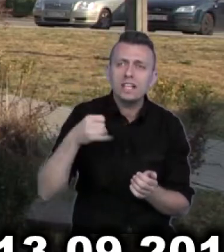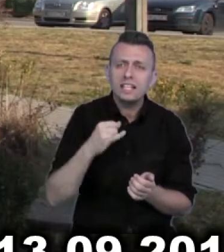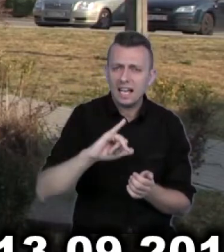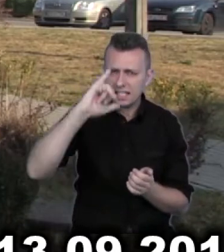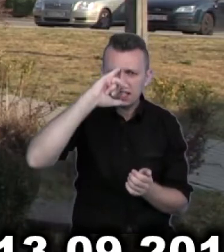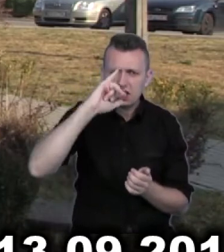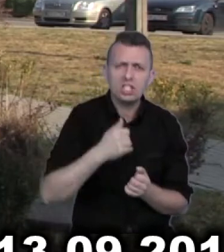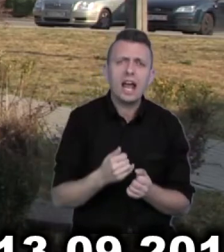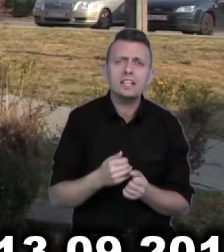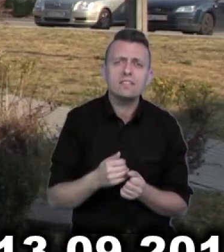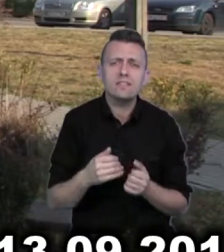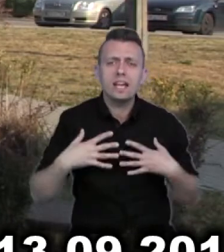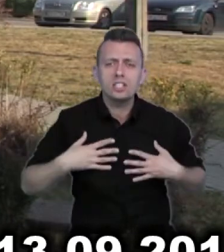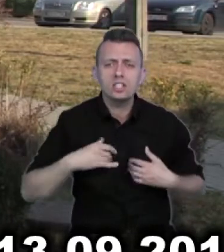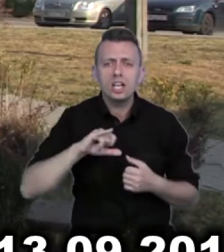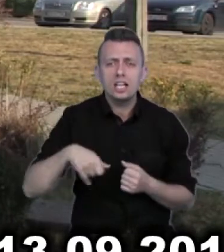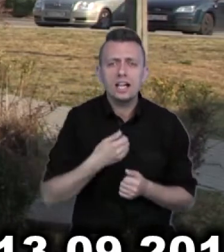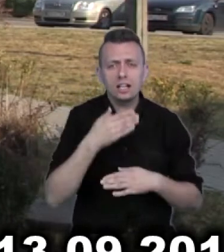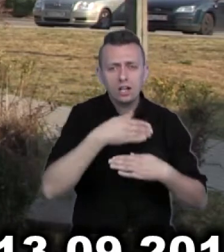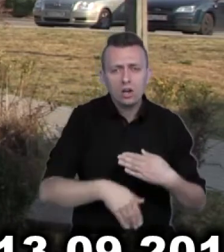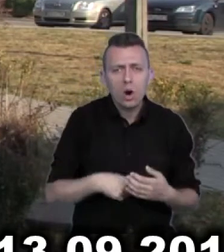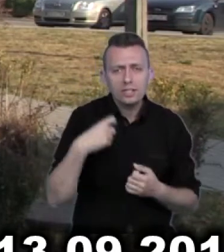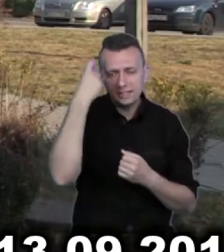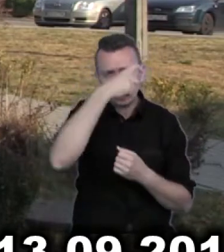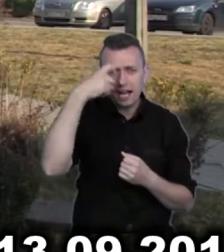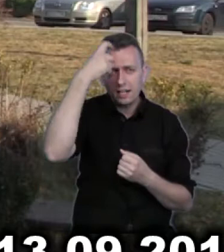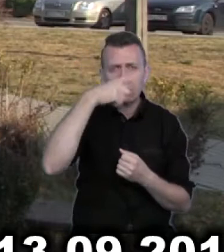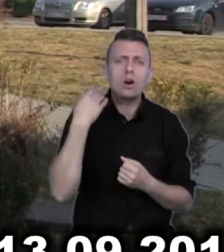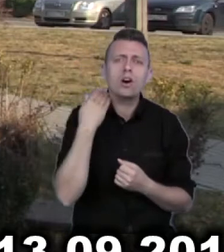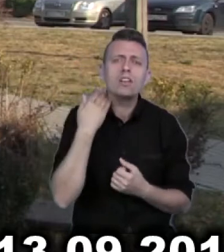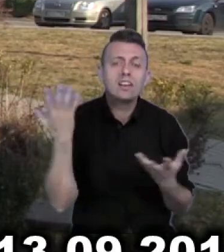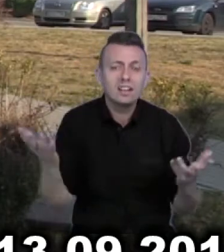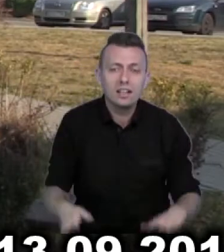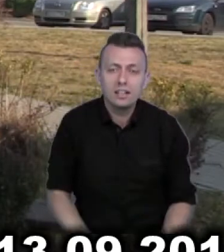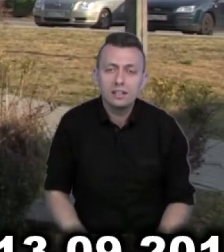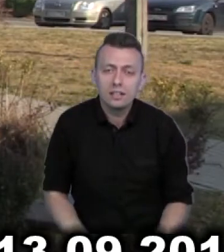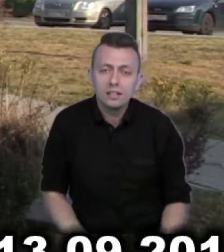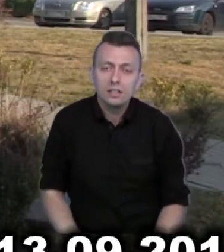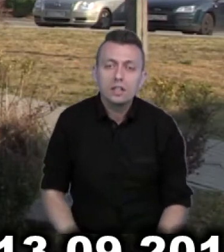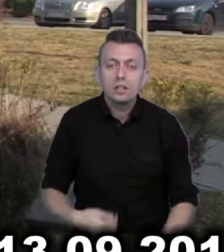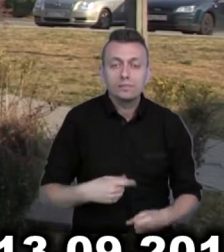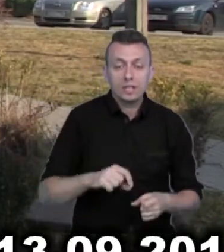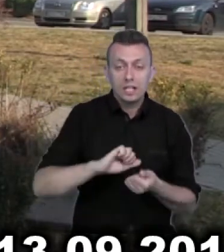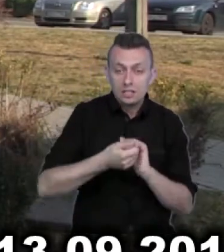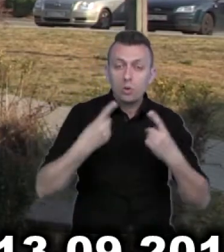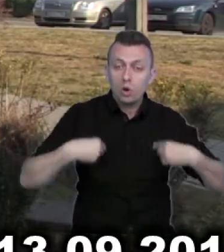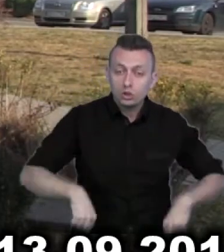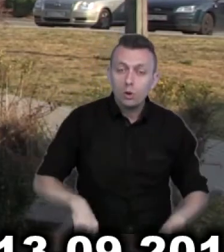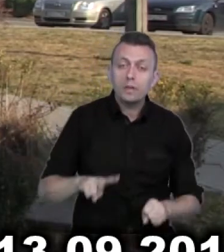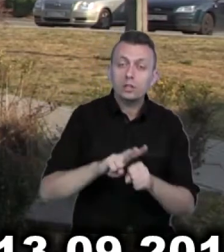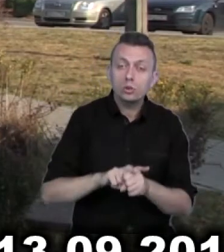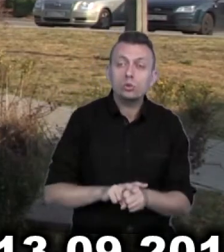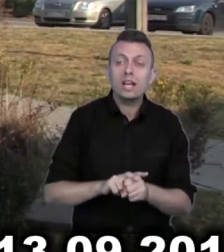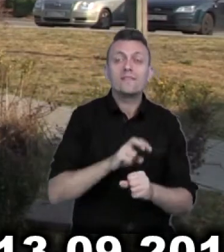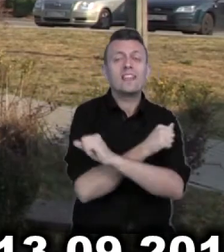sobie cele, jak je realizować. Ponieważ ludzie, którzy wychodzą z uzależnień, nie wiedzą, jak